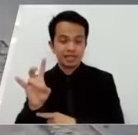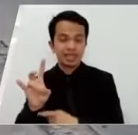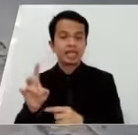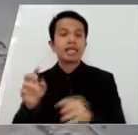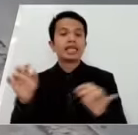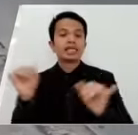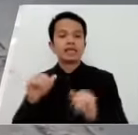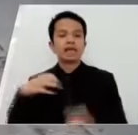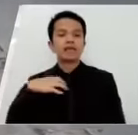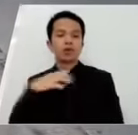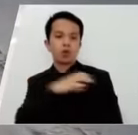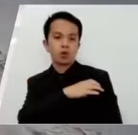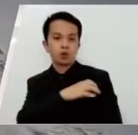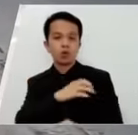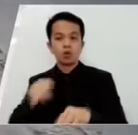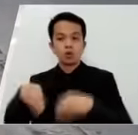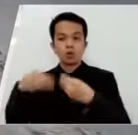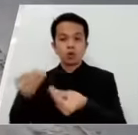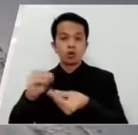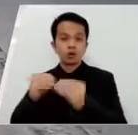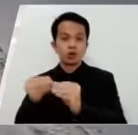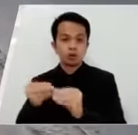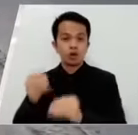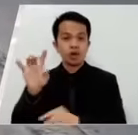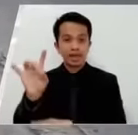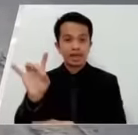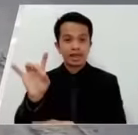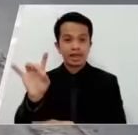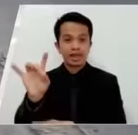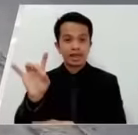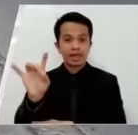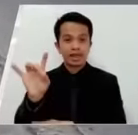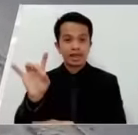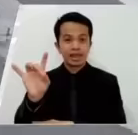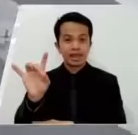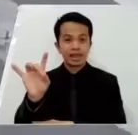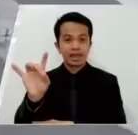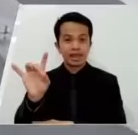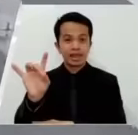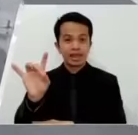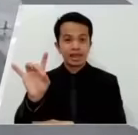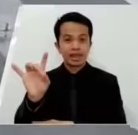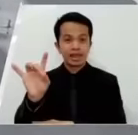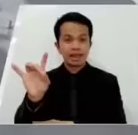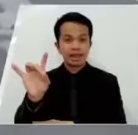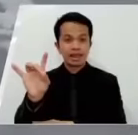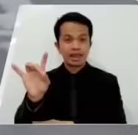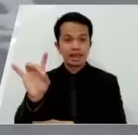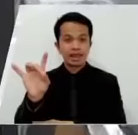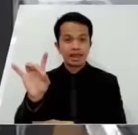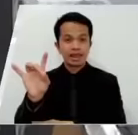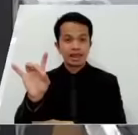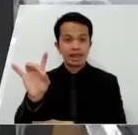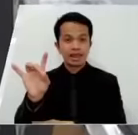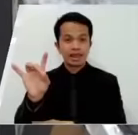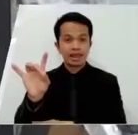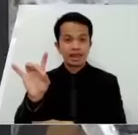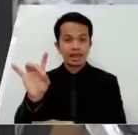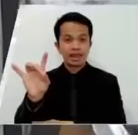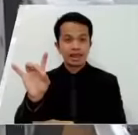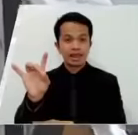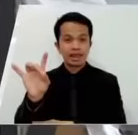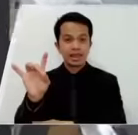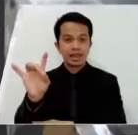kongresistang iniisyuhan ng protocol plate na 8, hindi kasama sa mga otorisadong gumamit ng EDSA busway, maliban na